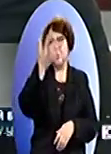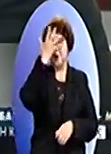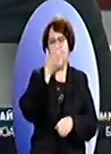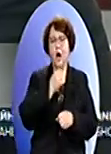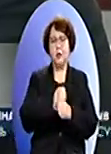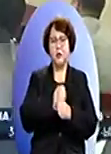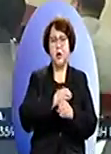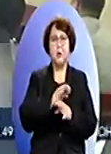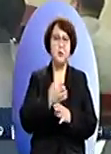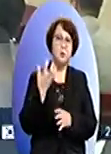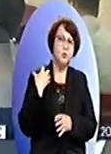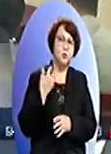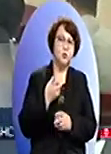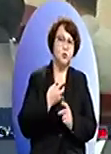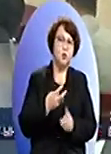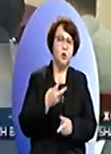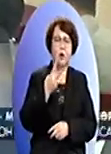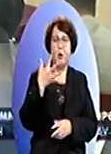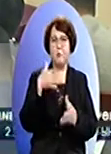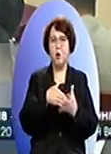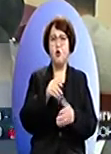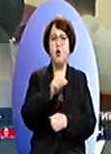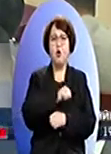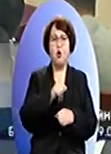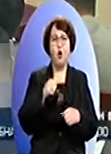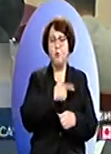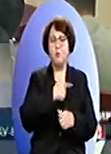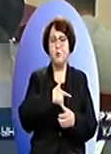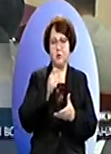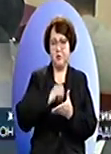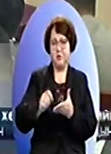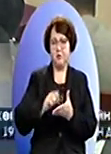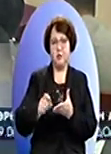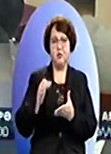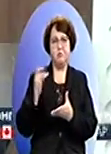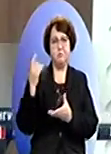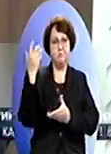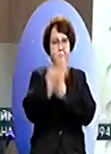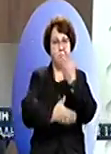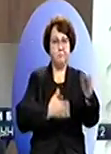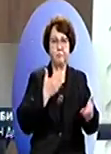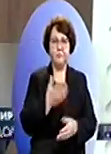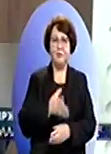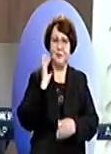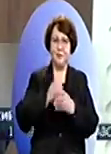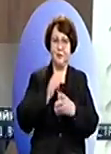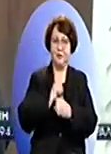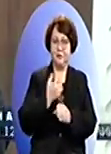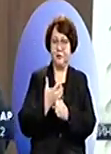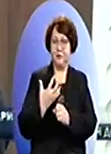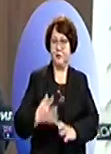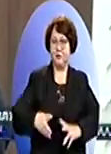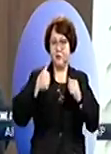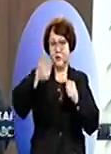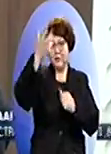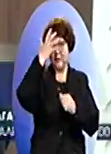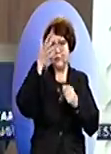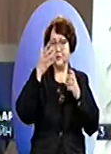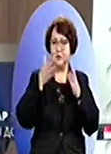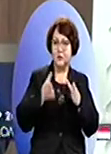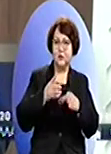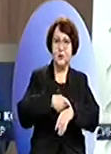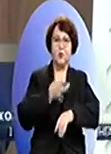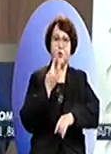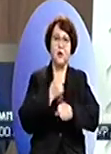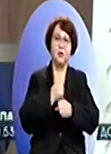холбоотой 25,000 гаруй өргөдөл нийслэлд ирснийг хотын дарга танилцууллаа. Сахилгын хариуцлагын дэвшил засгийн газрын шийдвэрч чиглэл хэрэгжүүлэх цаг үеийн ажлын